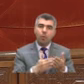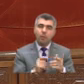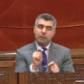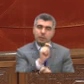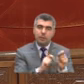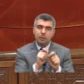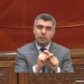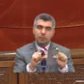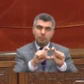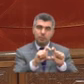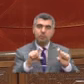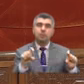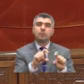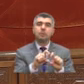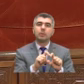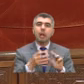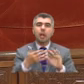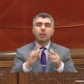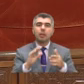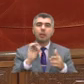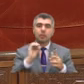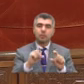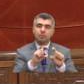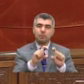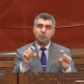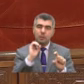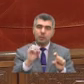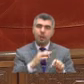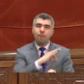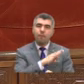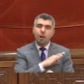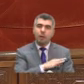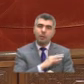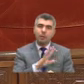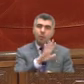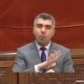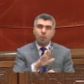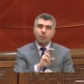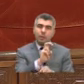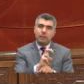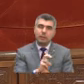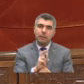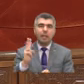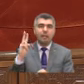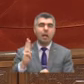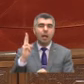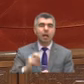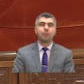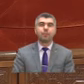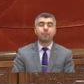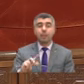خاصة لاستقبال التعاونيات الراغبة في الاستفادة من خدمات التمويل انطلاقا.